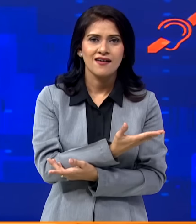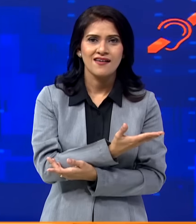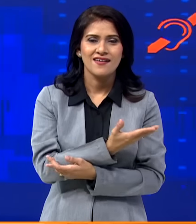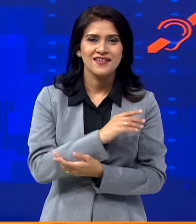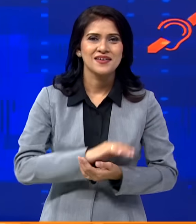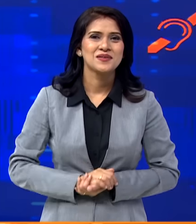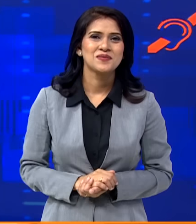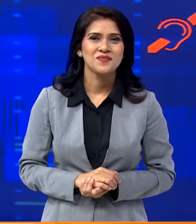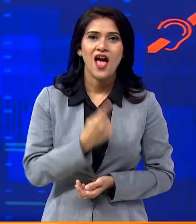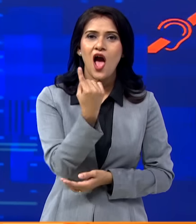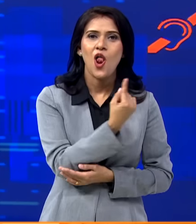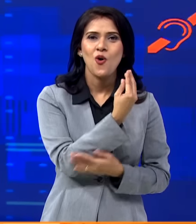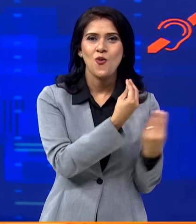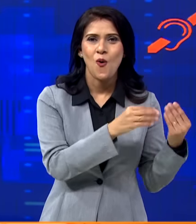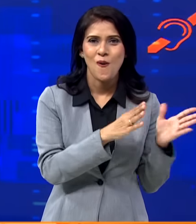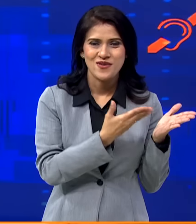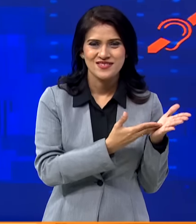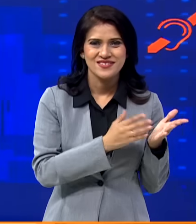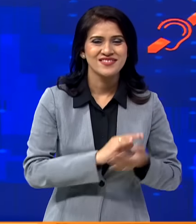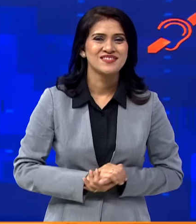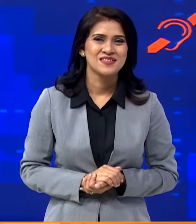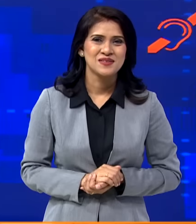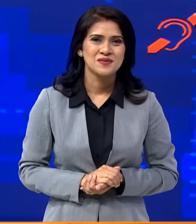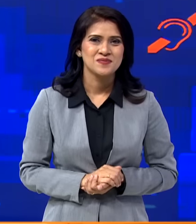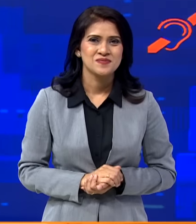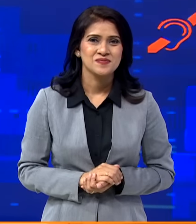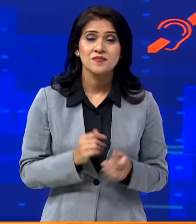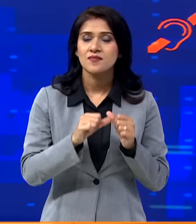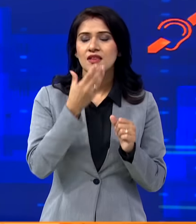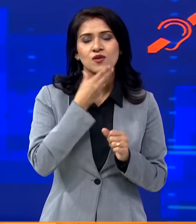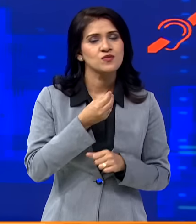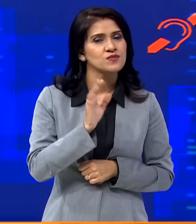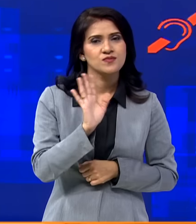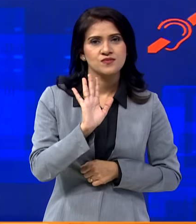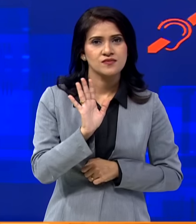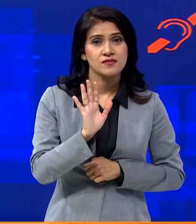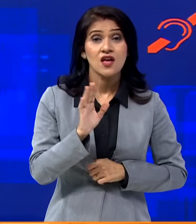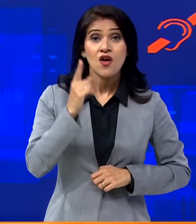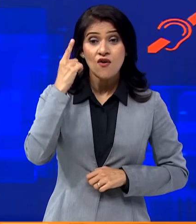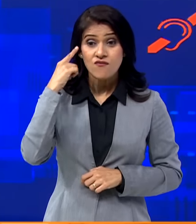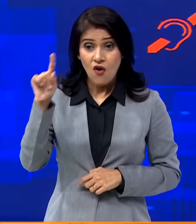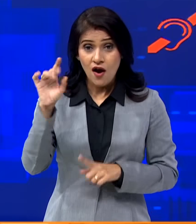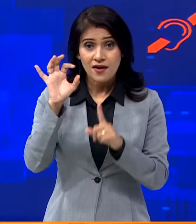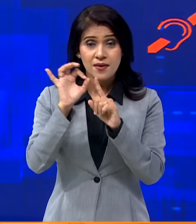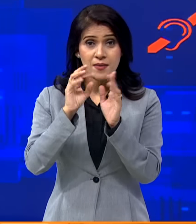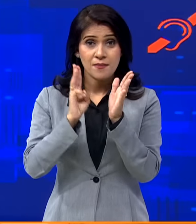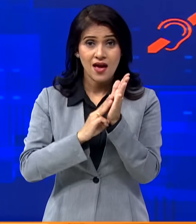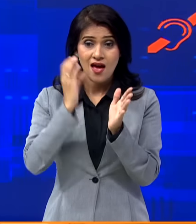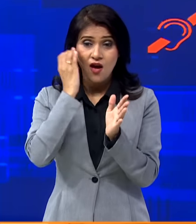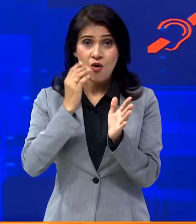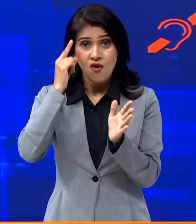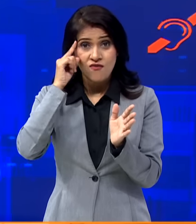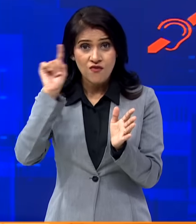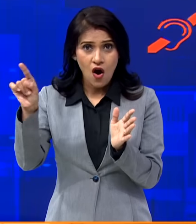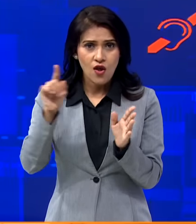वहा नहीं राजत जी ऐसा नहीं है मैं नरेंद्र मोदी जी के लिए कांग्रेस को मैंने छोड़ा ऐसा नहीं है मैंने तो कांग्रेस को